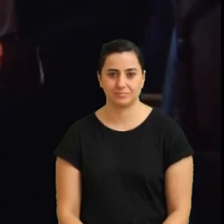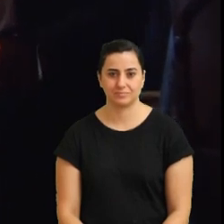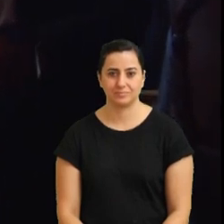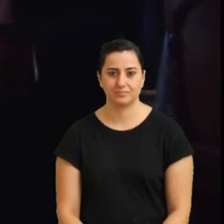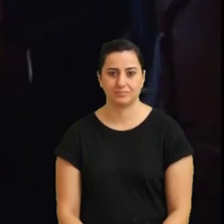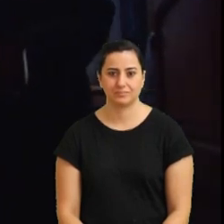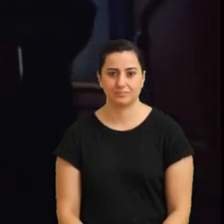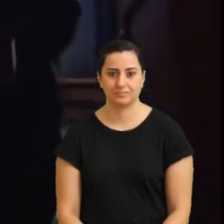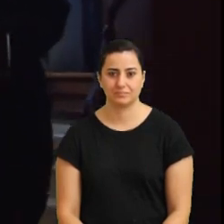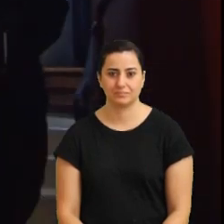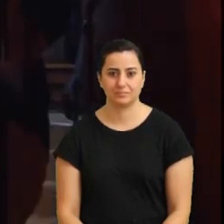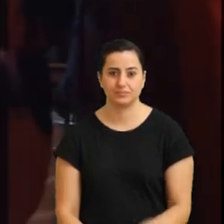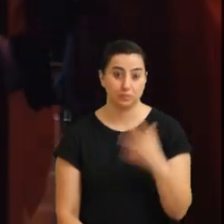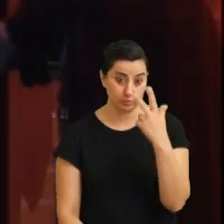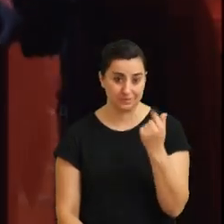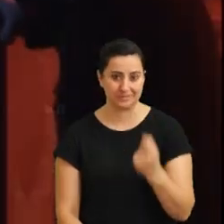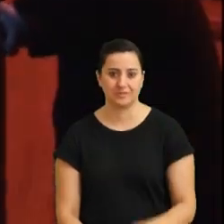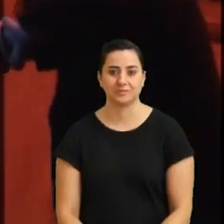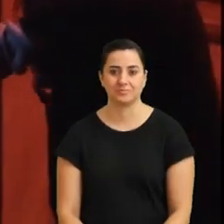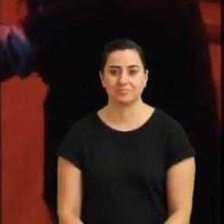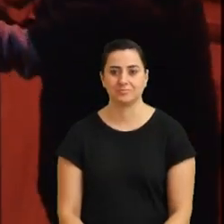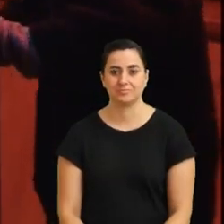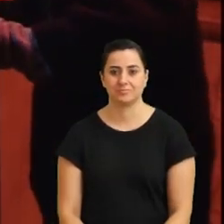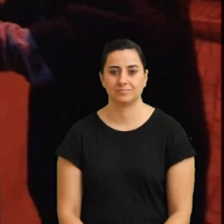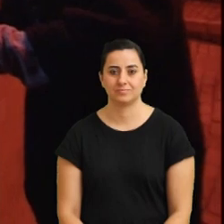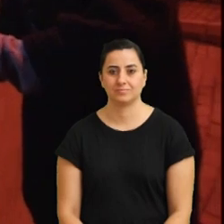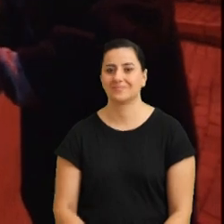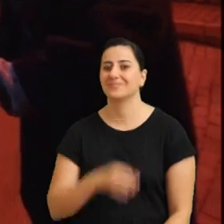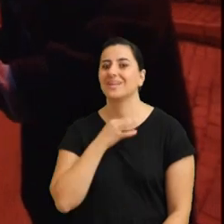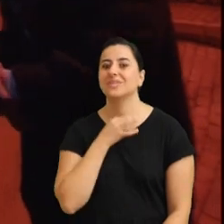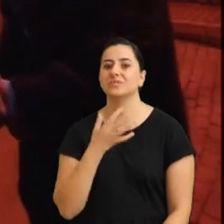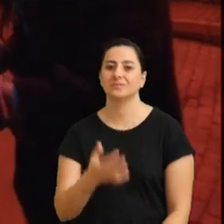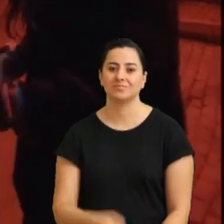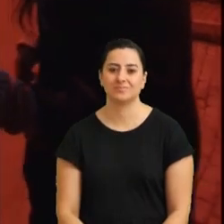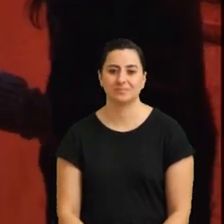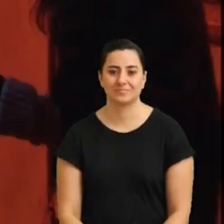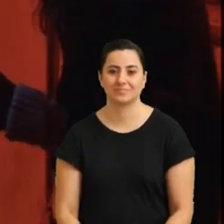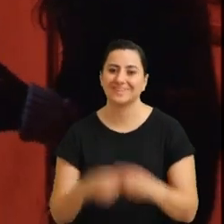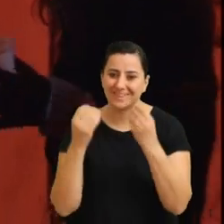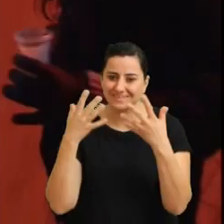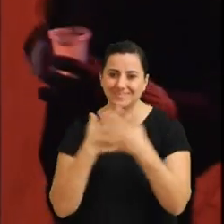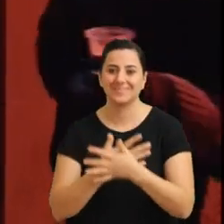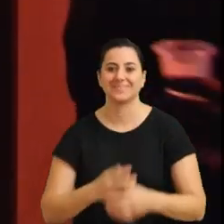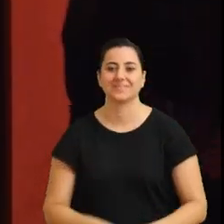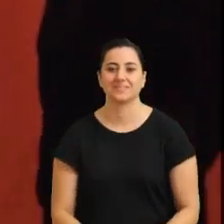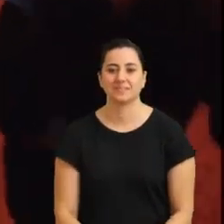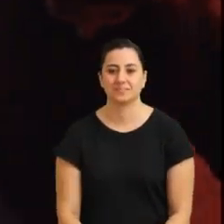3 liras, liras, only. Tamam, teşekkür ederim. İyi akşamlar. Çok i̇yi teşekkür akşamlar ederiz, iyi